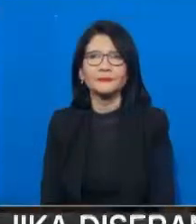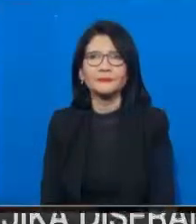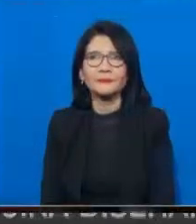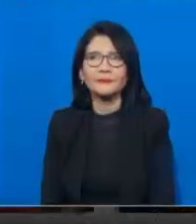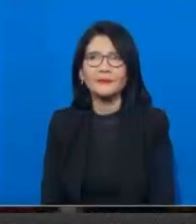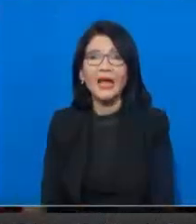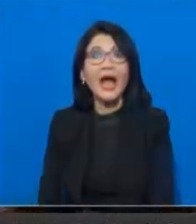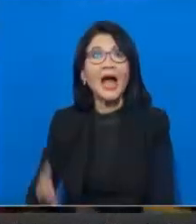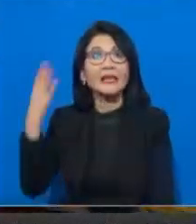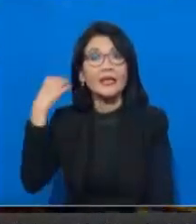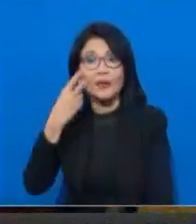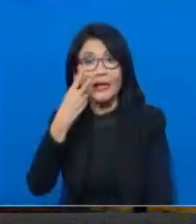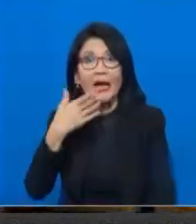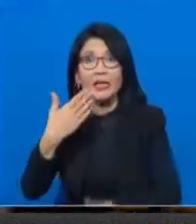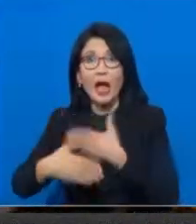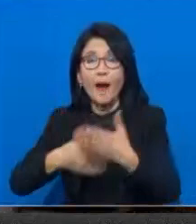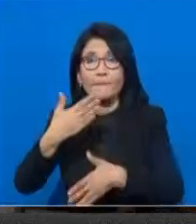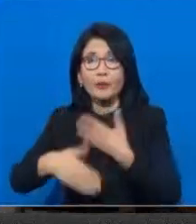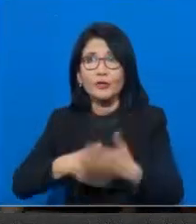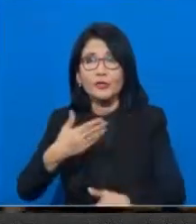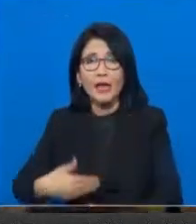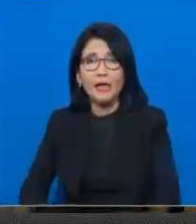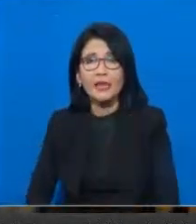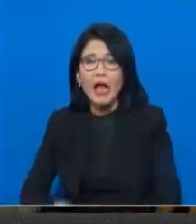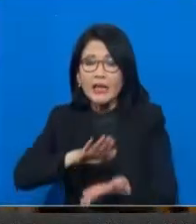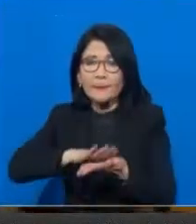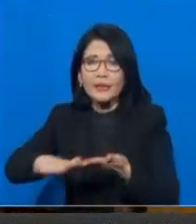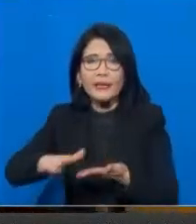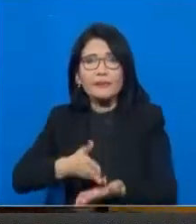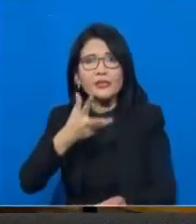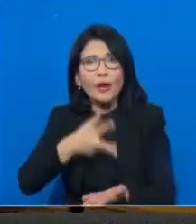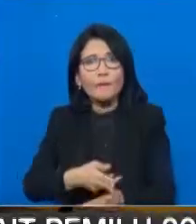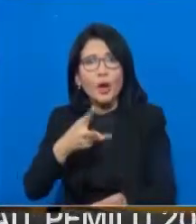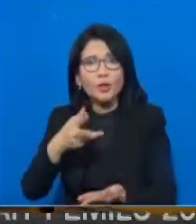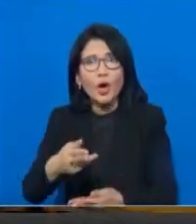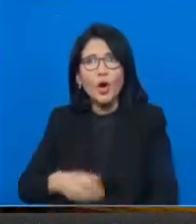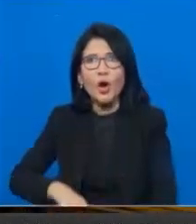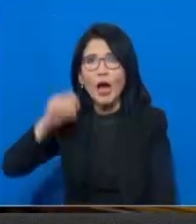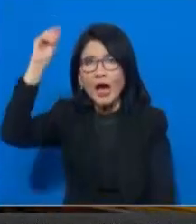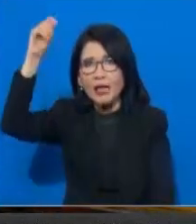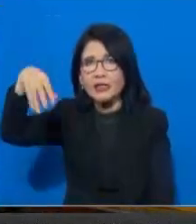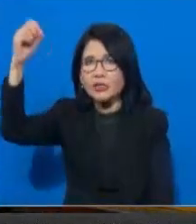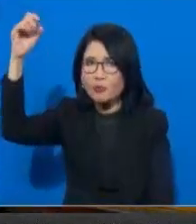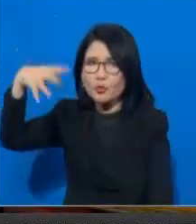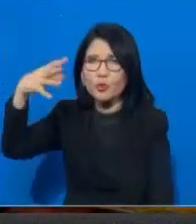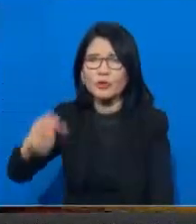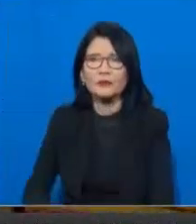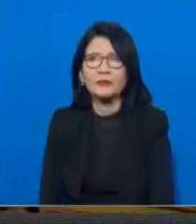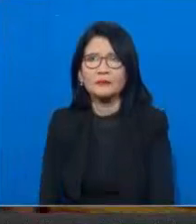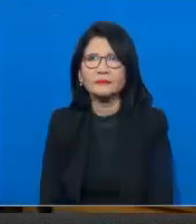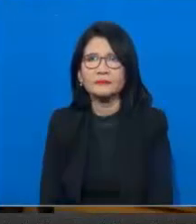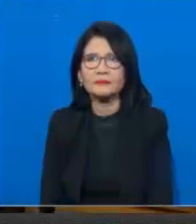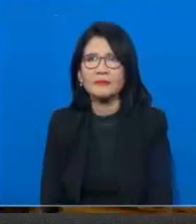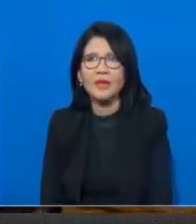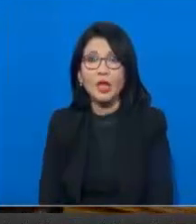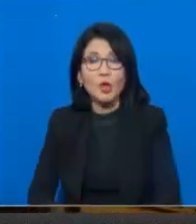Tadi saya sudah mengikuti proses produksi dari pertama adonan dipipihkan, dipotong, kemudian dijemur, ya kan? Kemudian